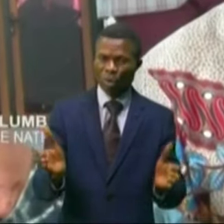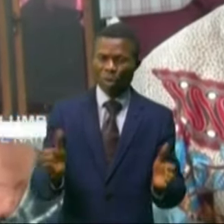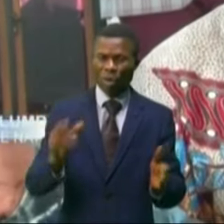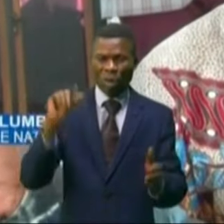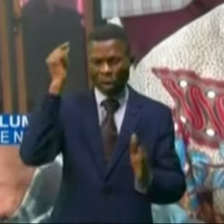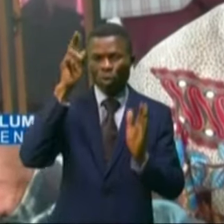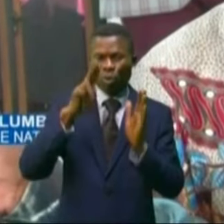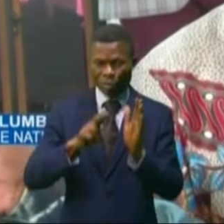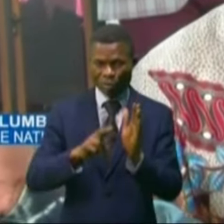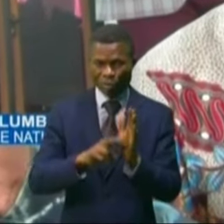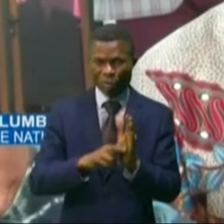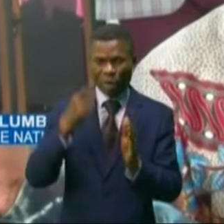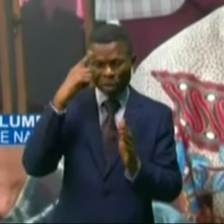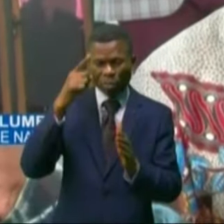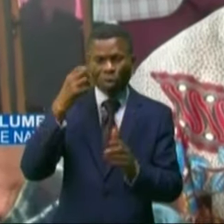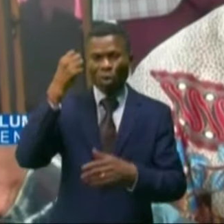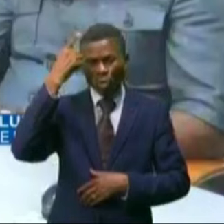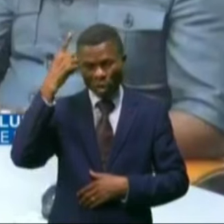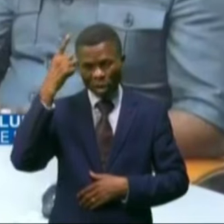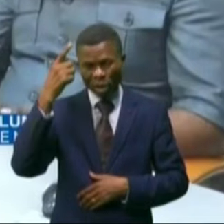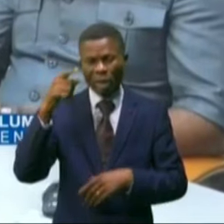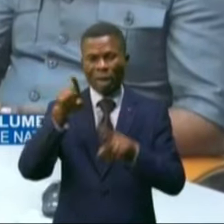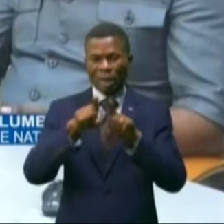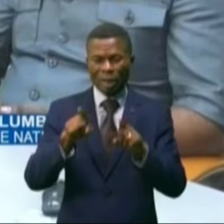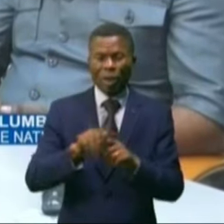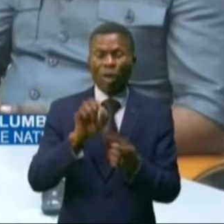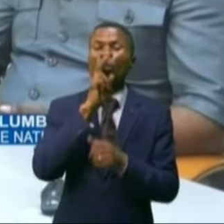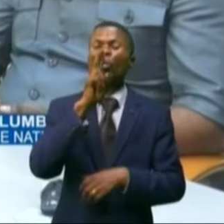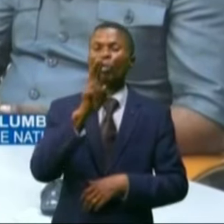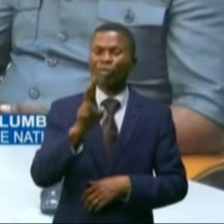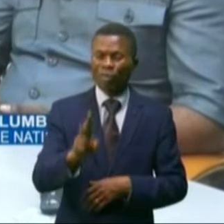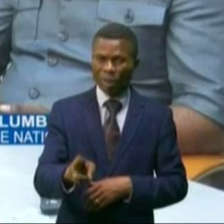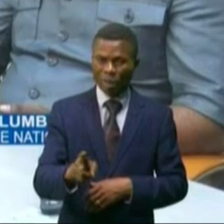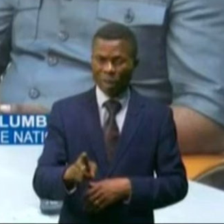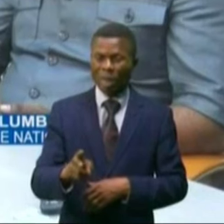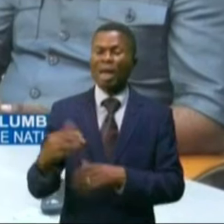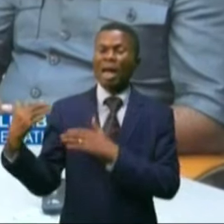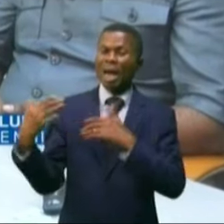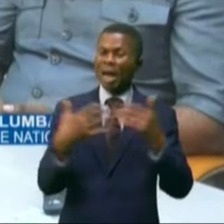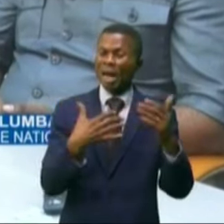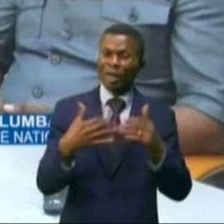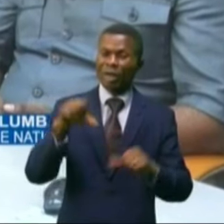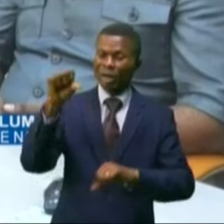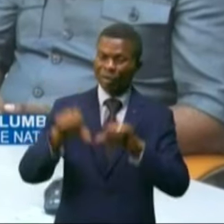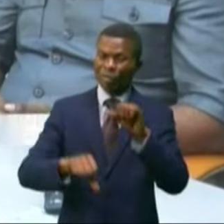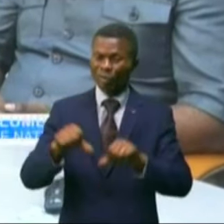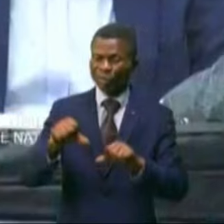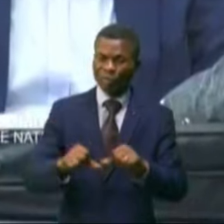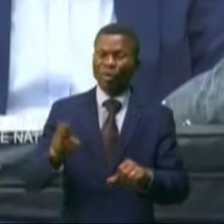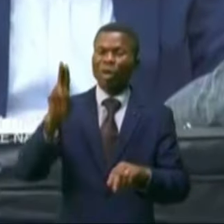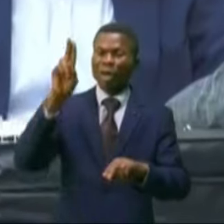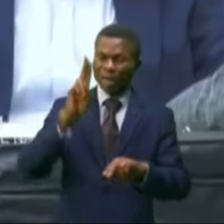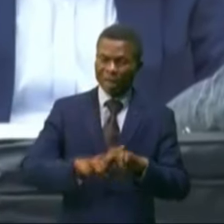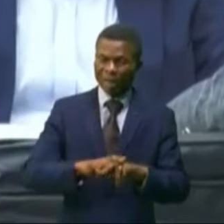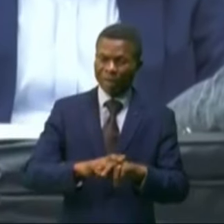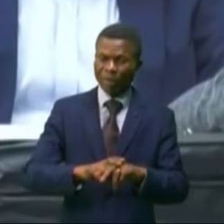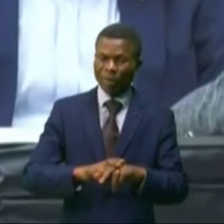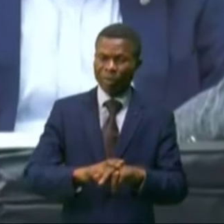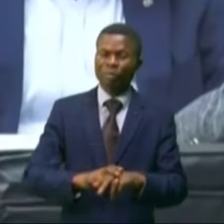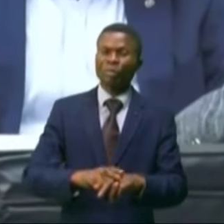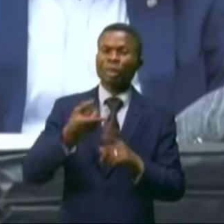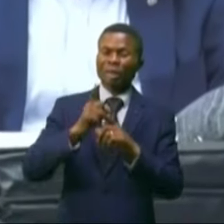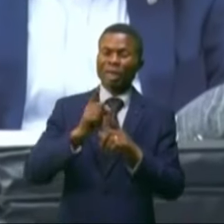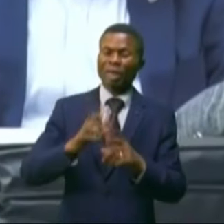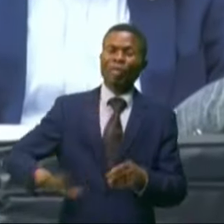gouvernement respectif pour la compréhension commune de la réalité de cette agression barbare dont nous sommes victimes de la part du Rwanda et de